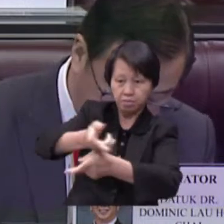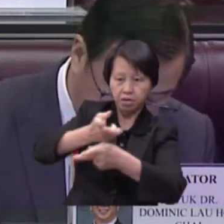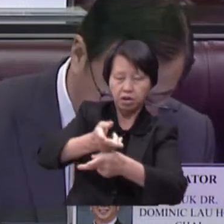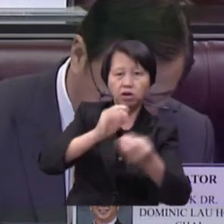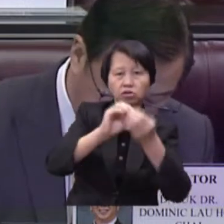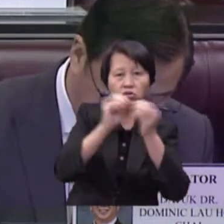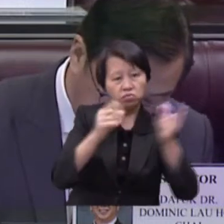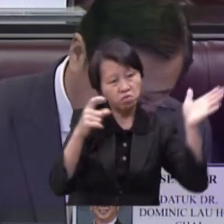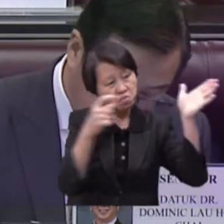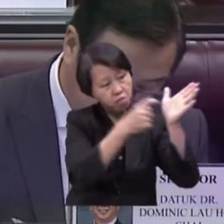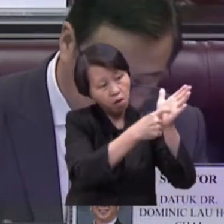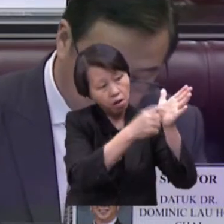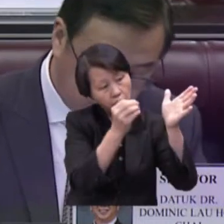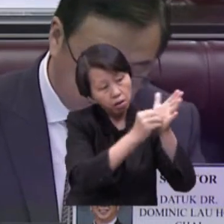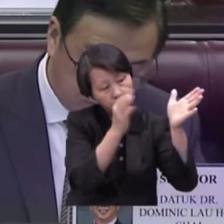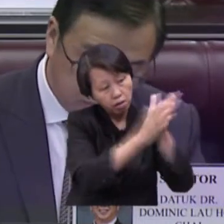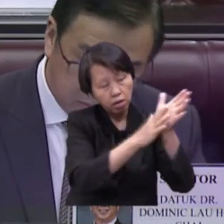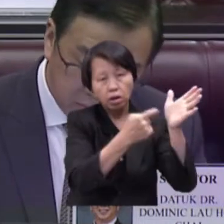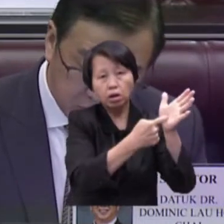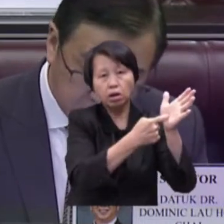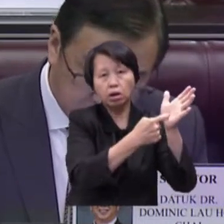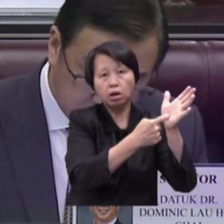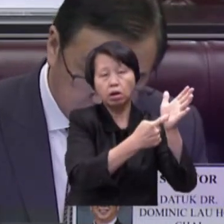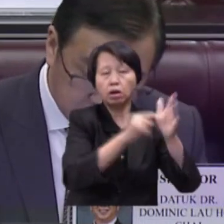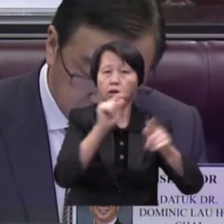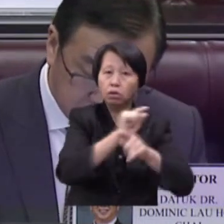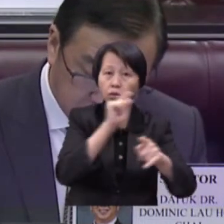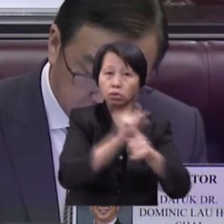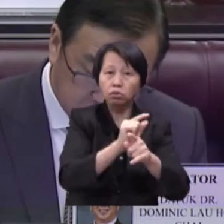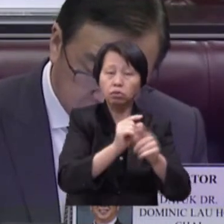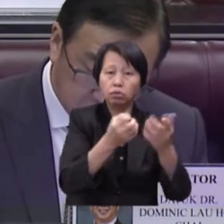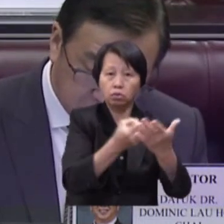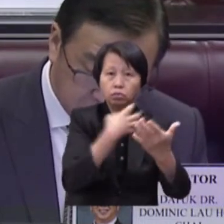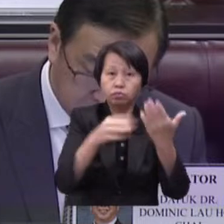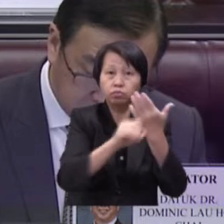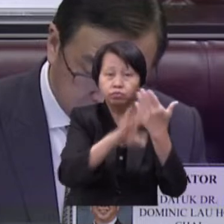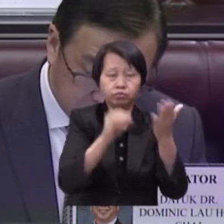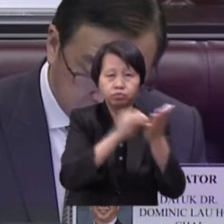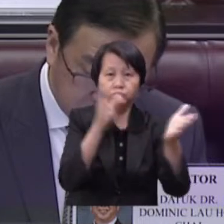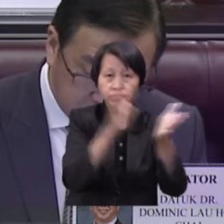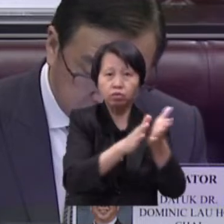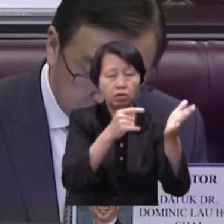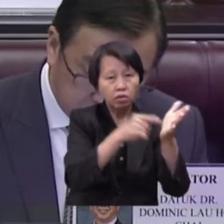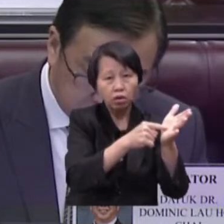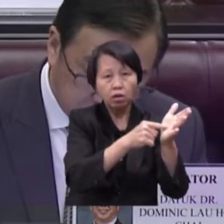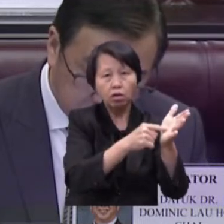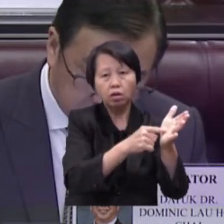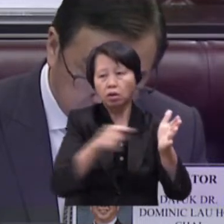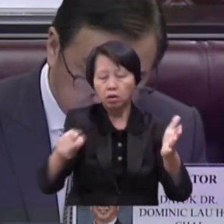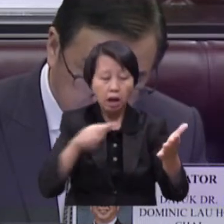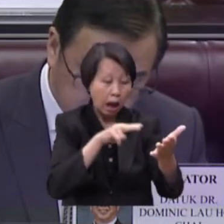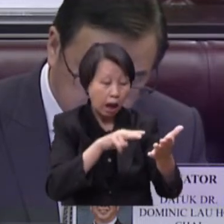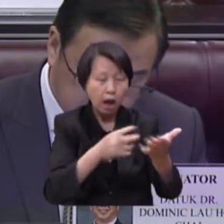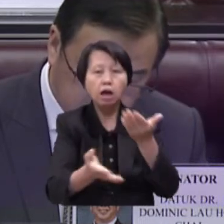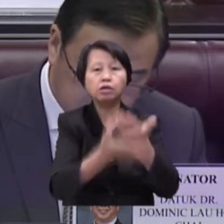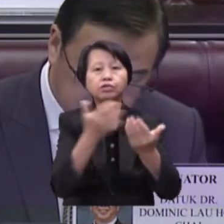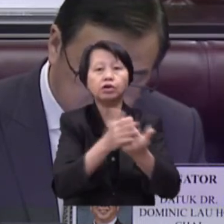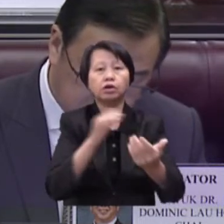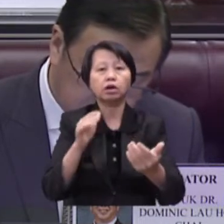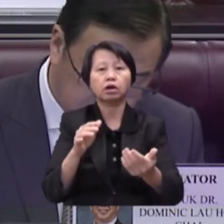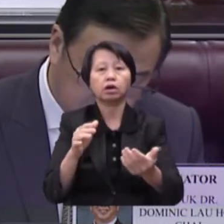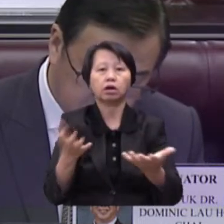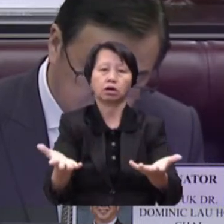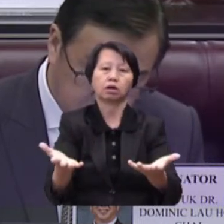di situ dana mereka menggunakan media sosial dan sebagainya dan sebenarnya agak mudah bagi kerajaan